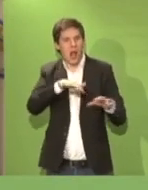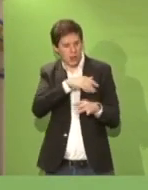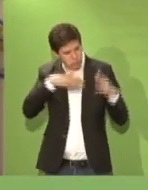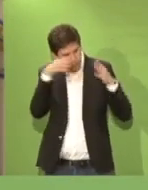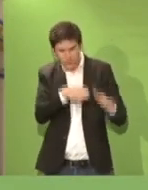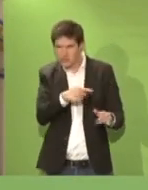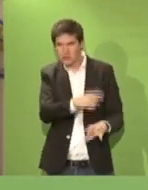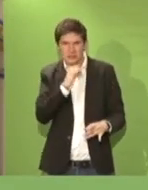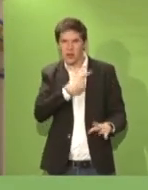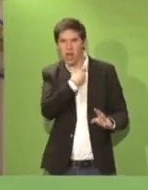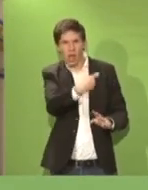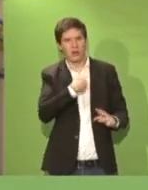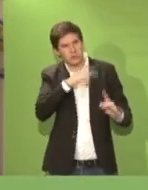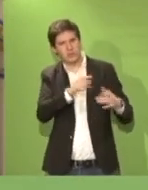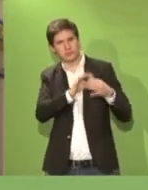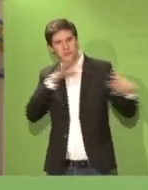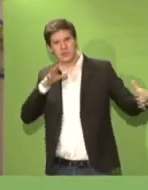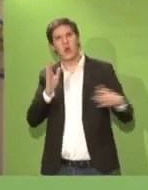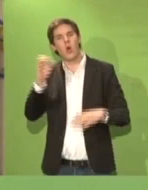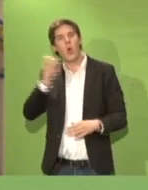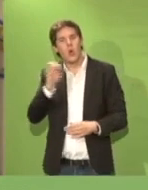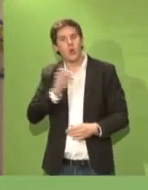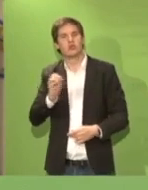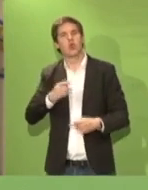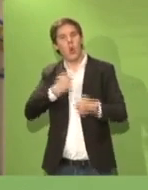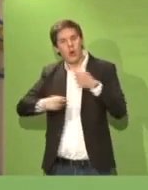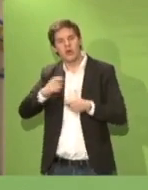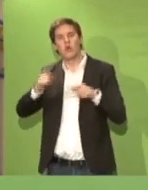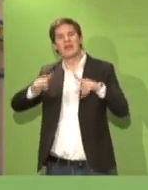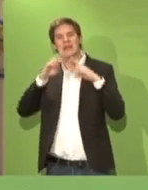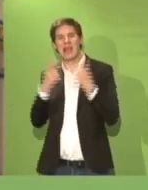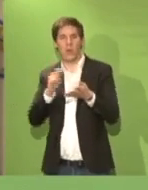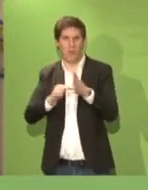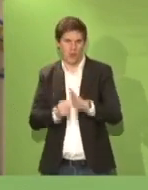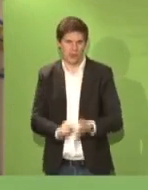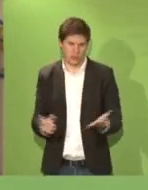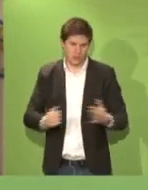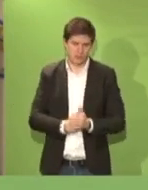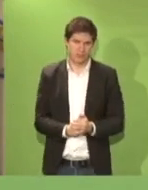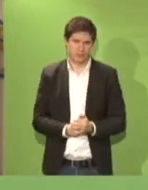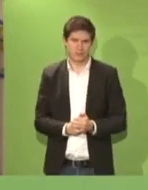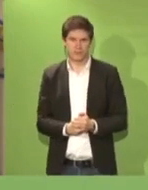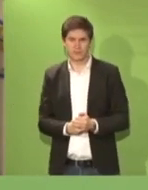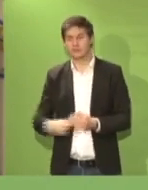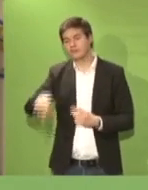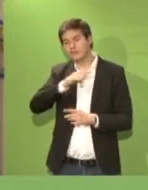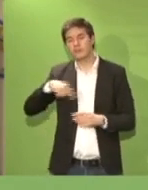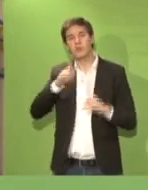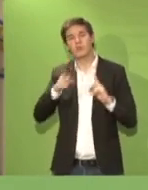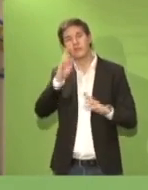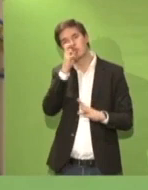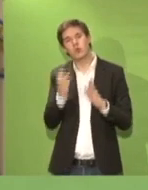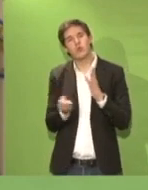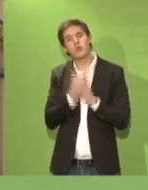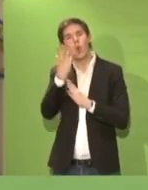muss verringert werden, ökologisch, ökonomisch und auch geopolitisch. Wir müssen schließlich neue Produktions-